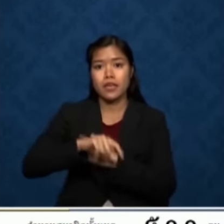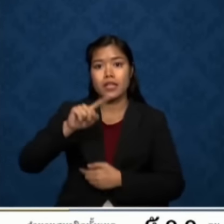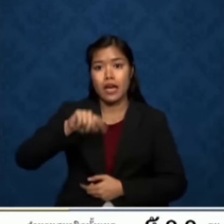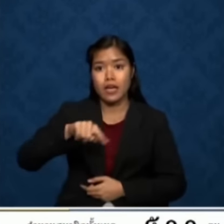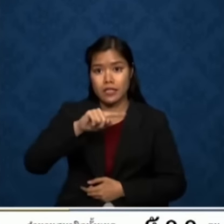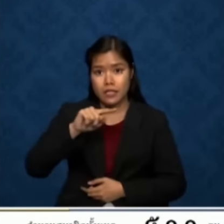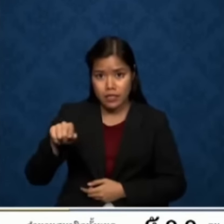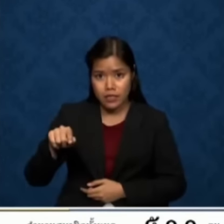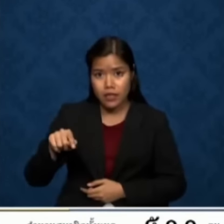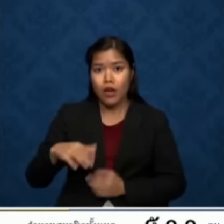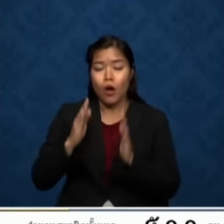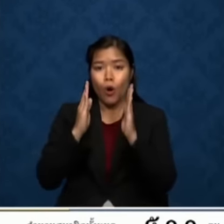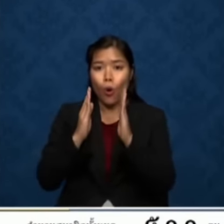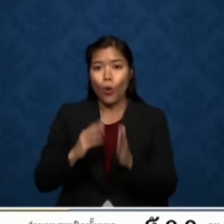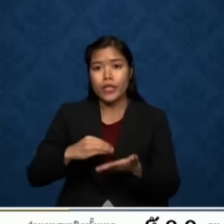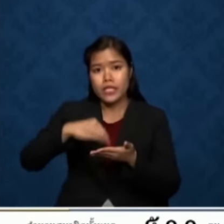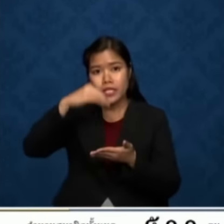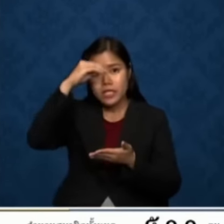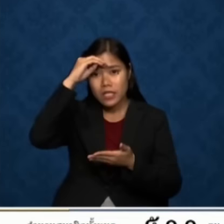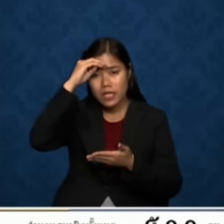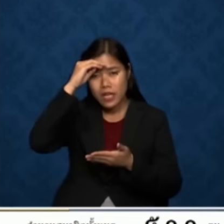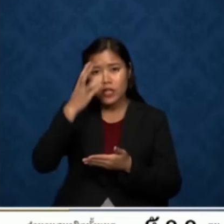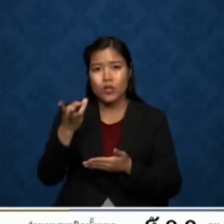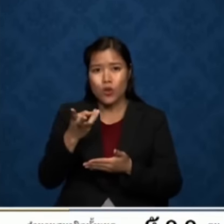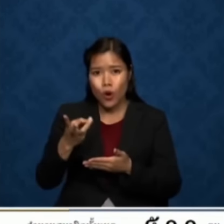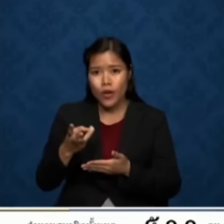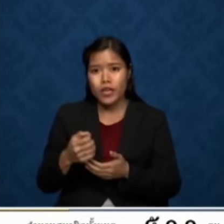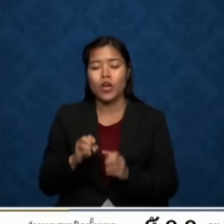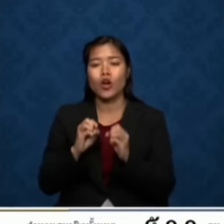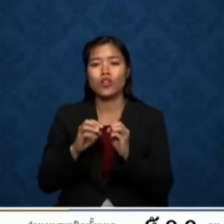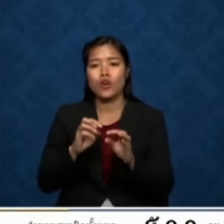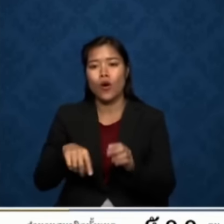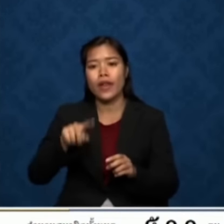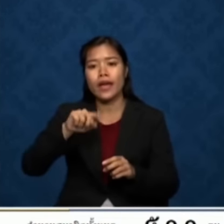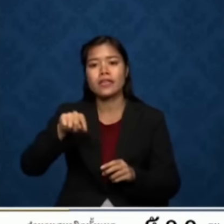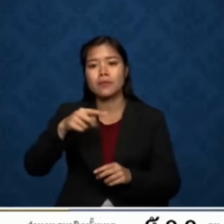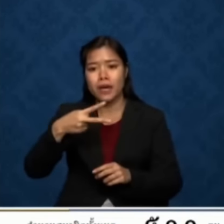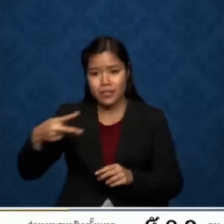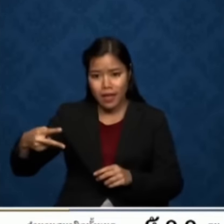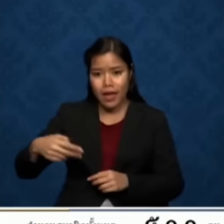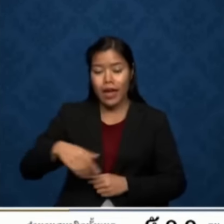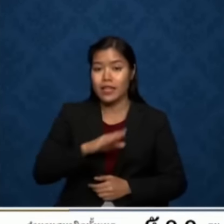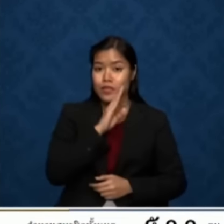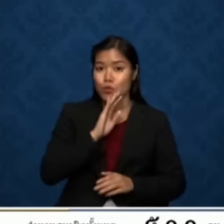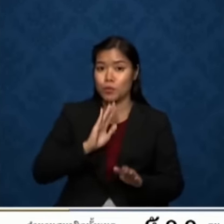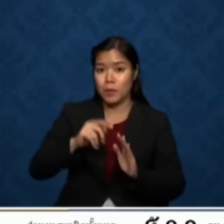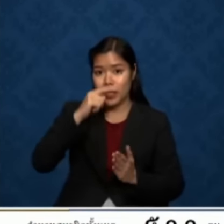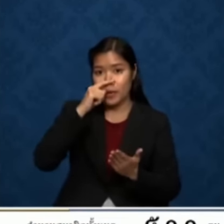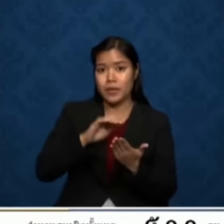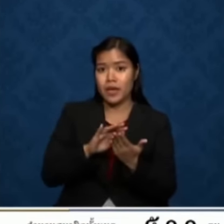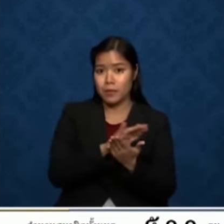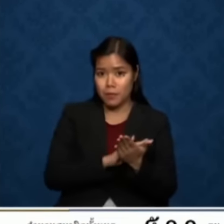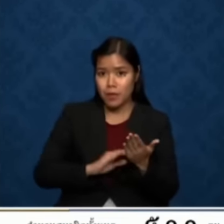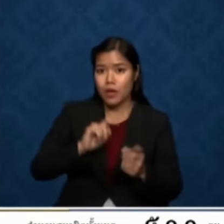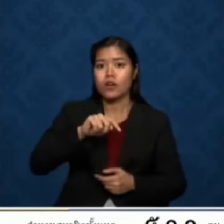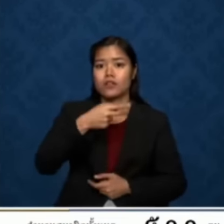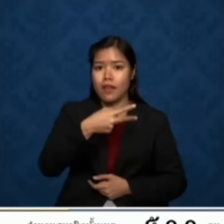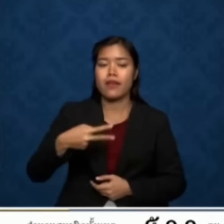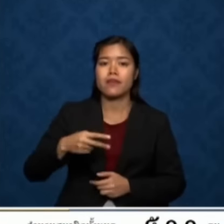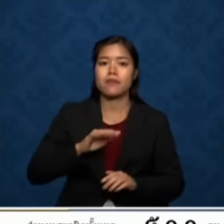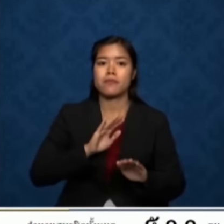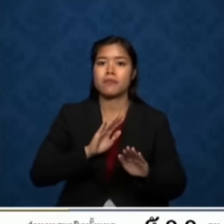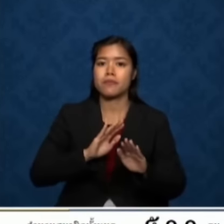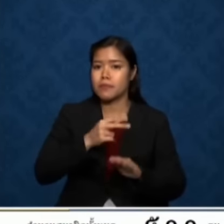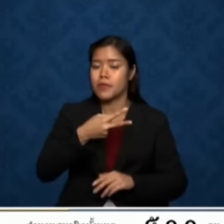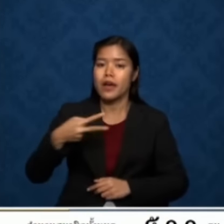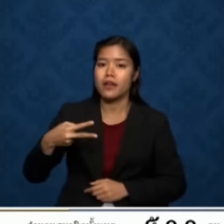นให้รู้ภาษาอังกฤษเราก็ขอให้รู้ภาษาไทยอันดับ2ให้รู้คณิตศาสตร์อันดับ3ความเป็น